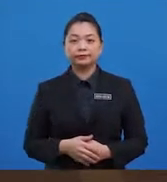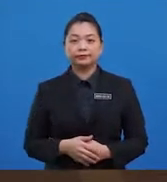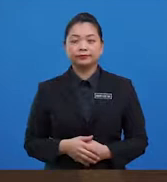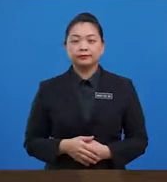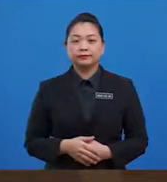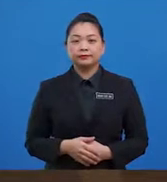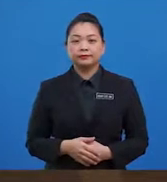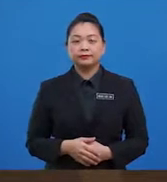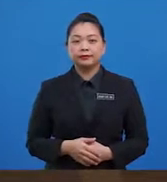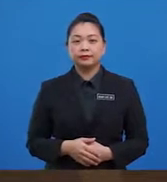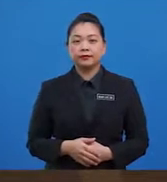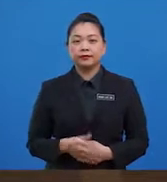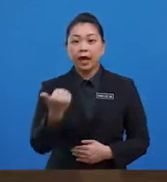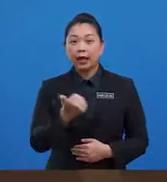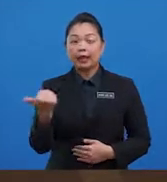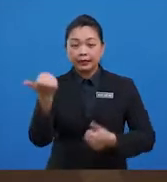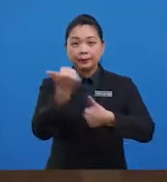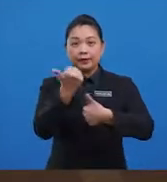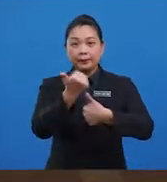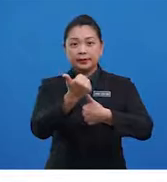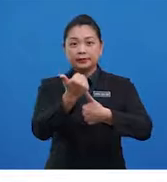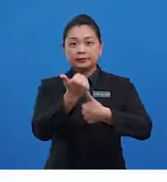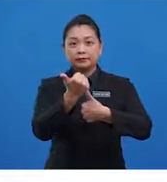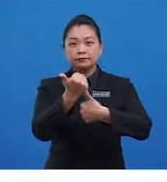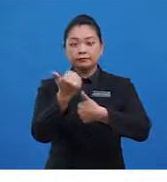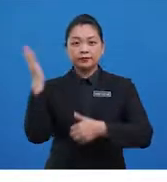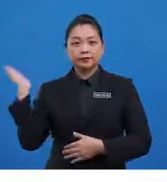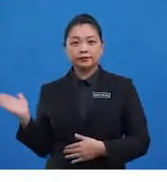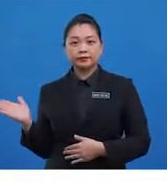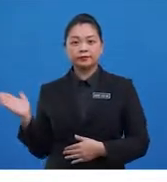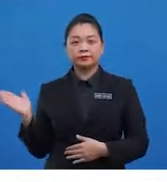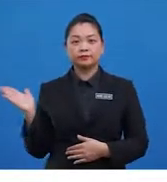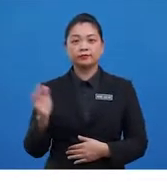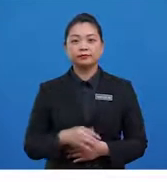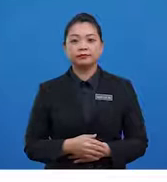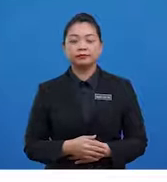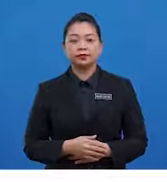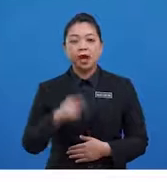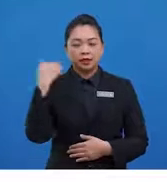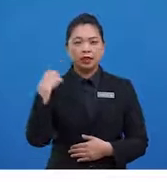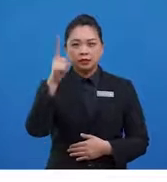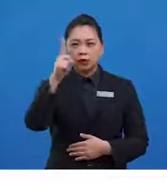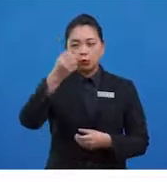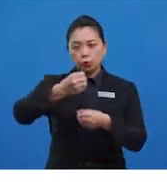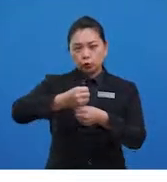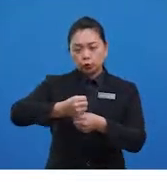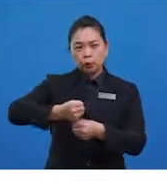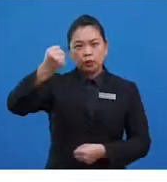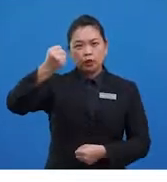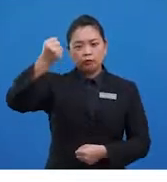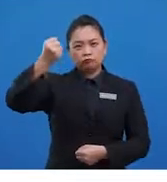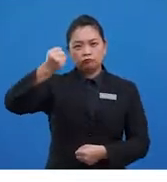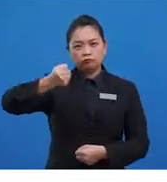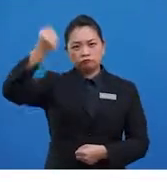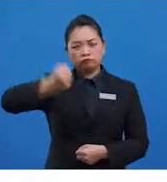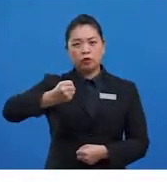Alat kebesaran diraja yang pertama yang kita akan lihat ialah Cogan Alam merupakan sebatang tongkat yang diperbuat daripada